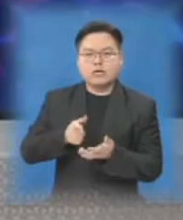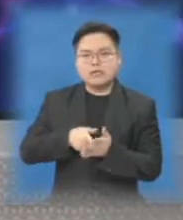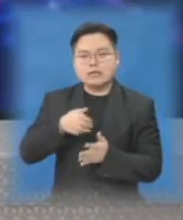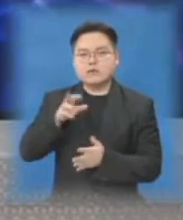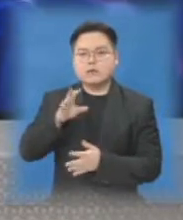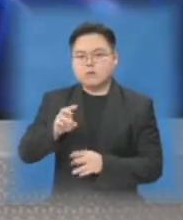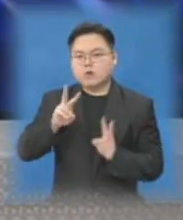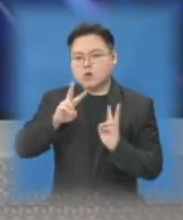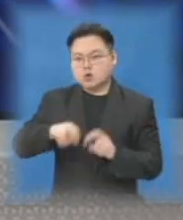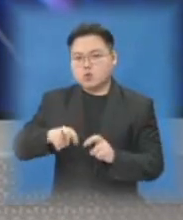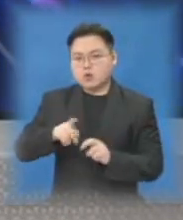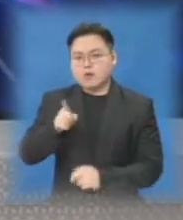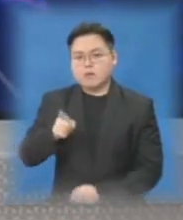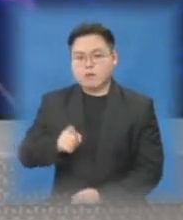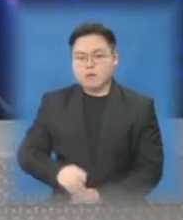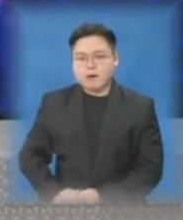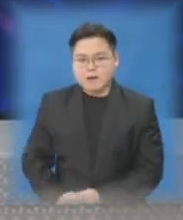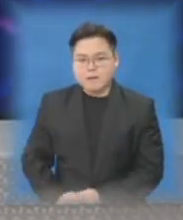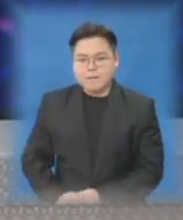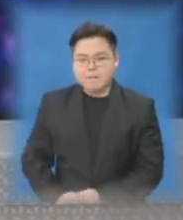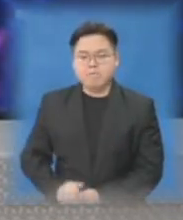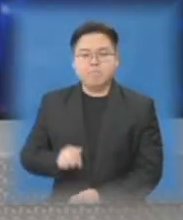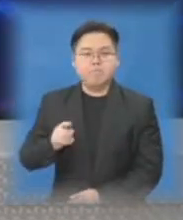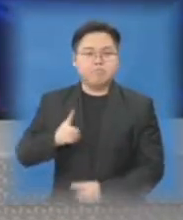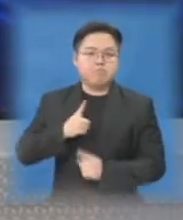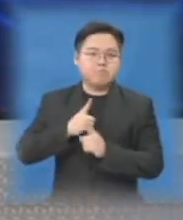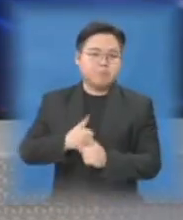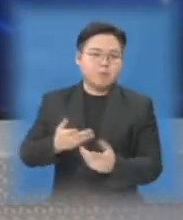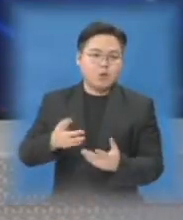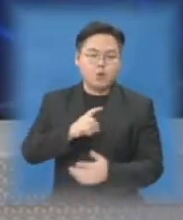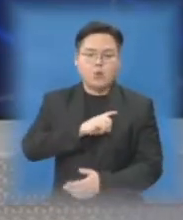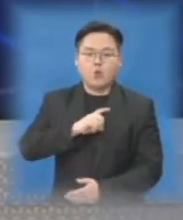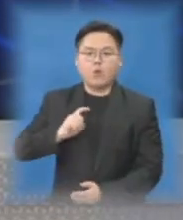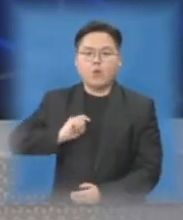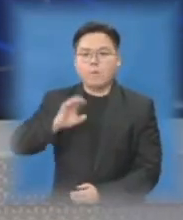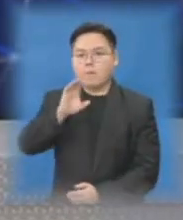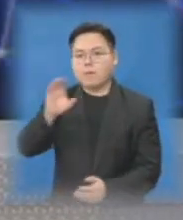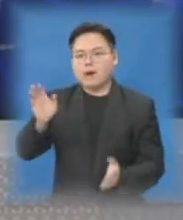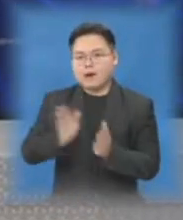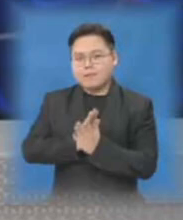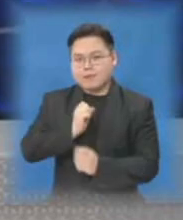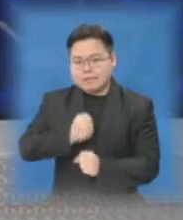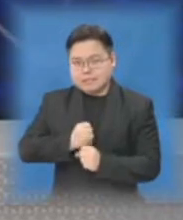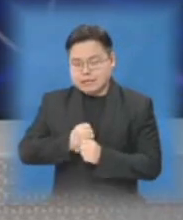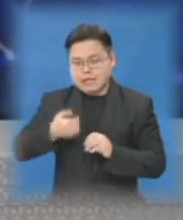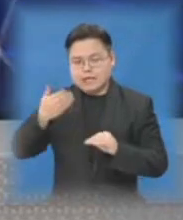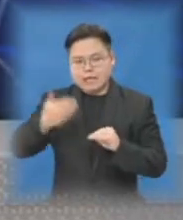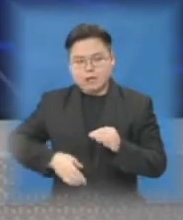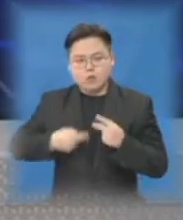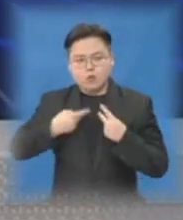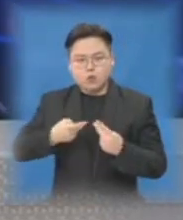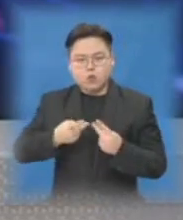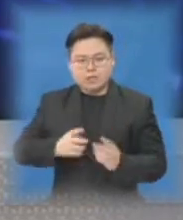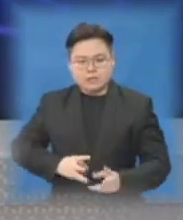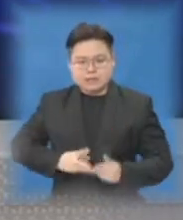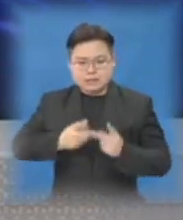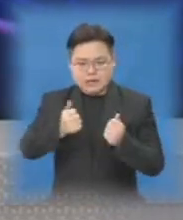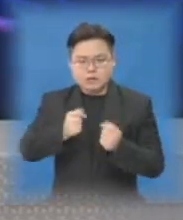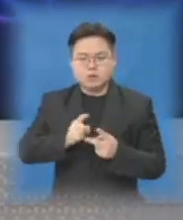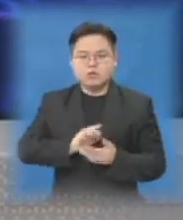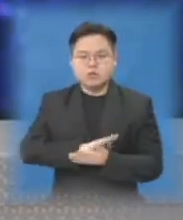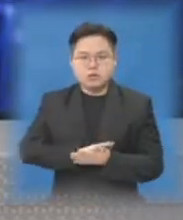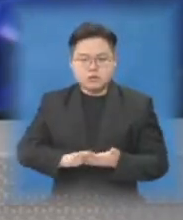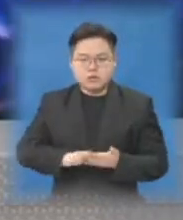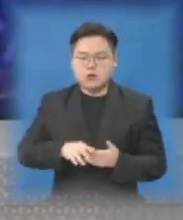талаар судалж байна. Энэхүү хүрээнд хувийн хөвшилтэй хамтран такси үйлчилгээнд шинжилэл хийх, үйлчилгээ эрхлэх тусгай